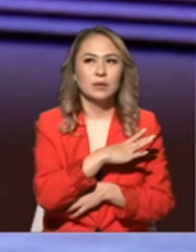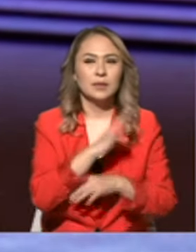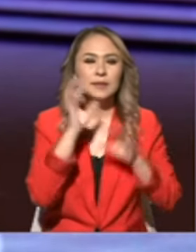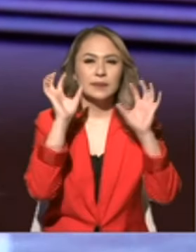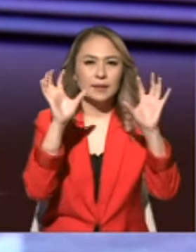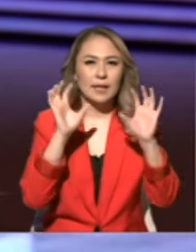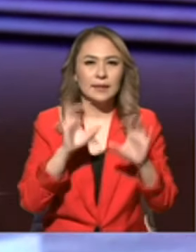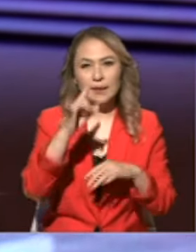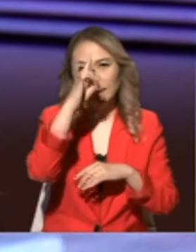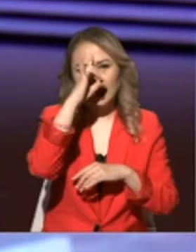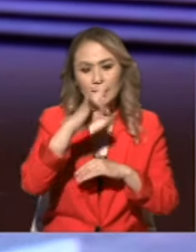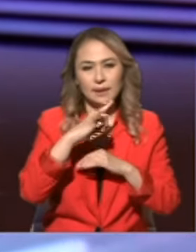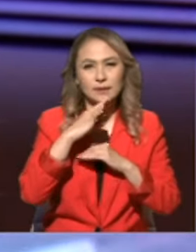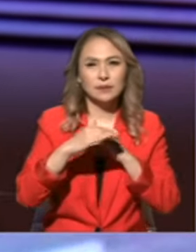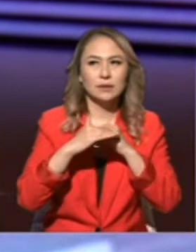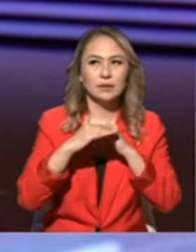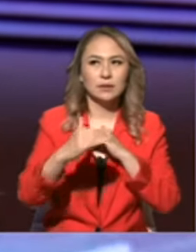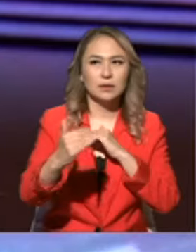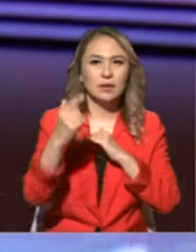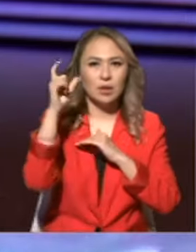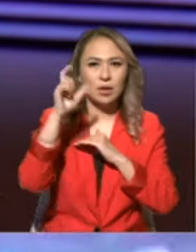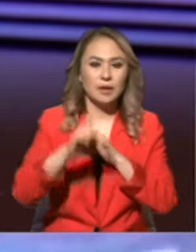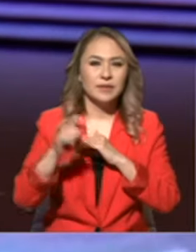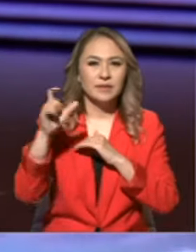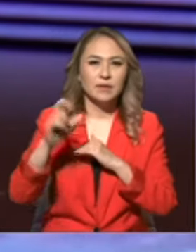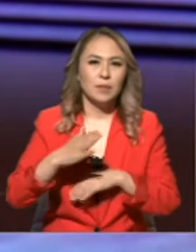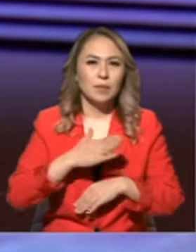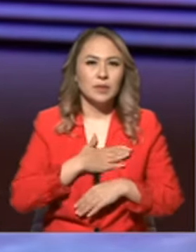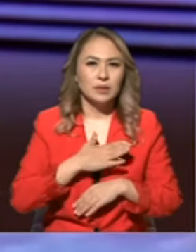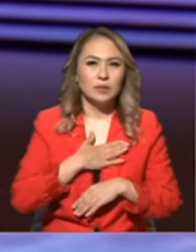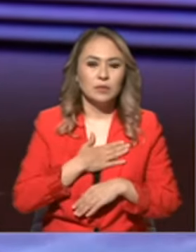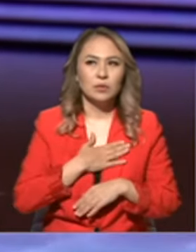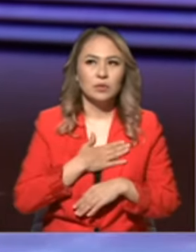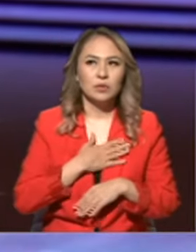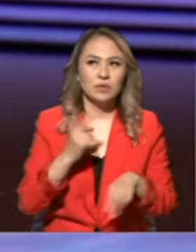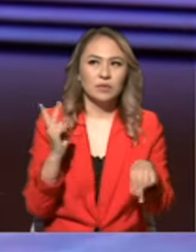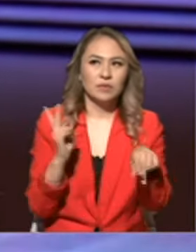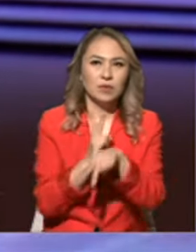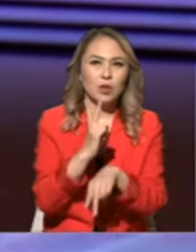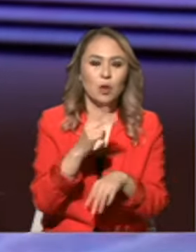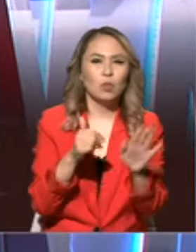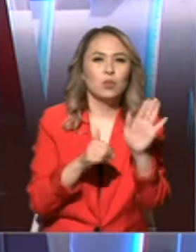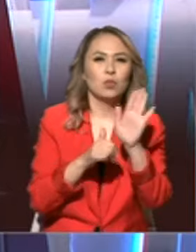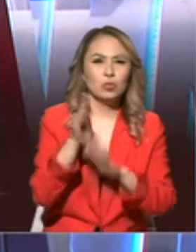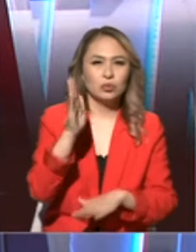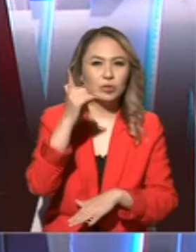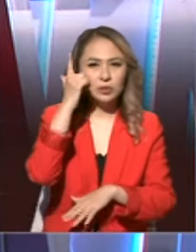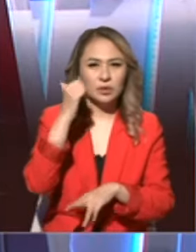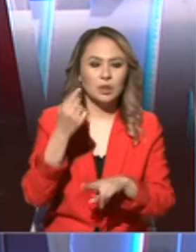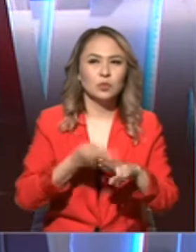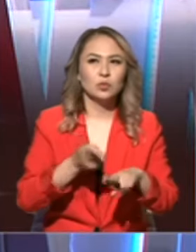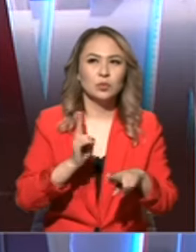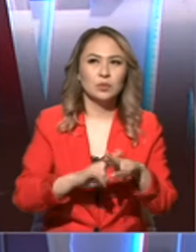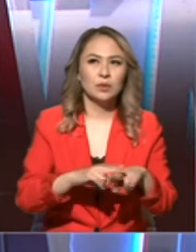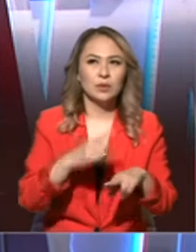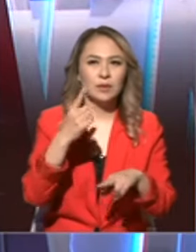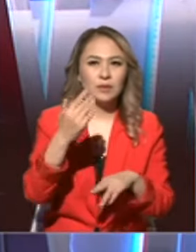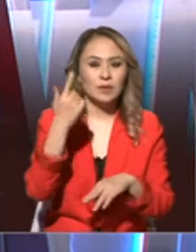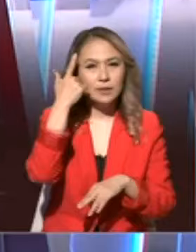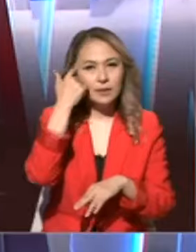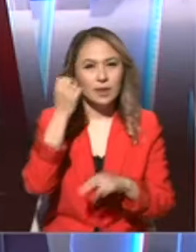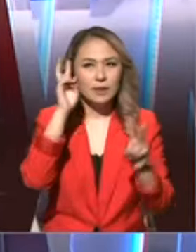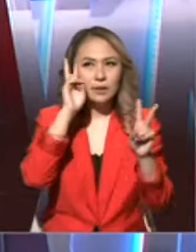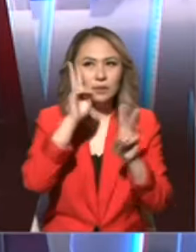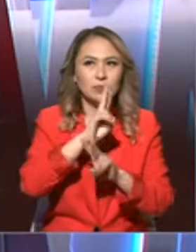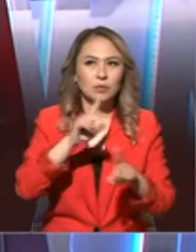заңдарымызды, Қазақстанның заңдарын сіздің азаматтар, біздің қандастарымыз бізден екесе жақсы біледі. Сол себептен бір нәрсені білдім, білмедім